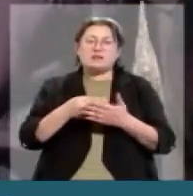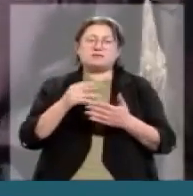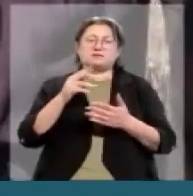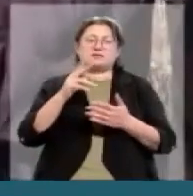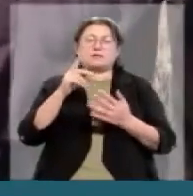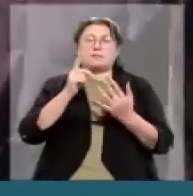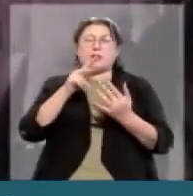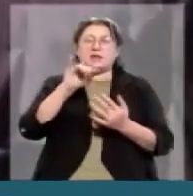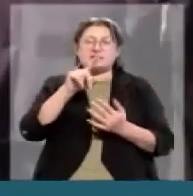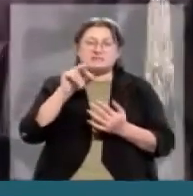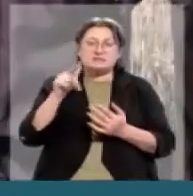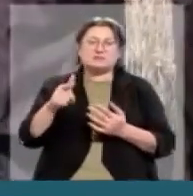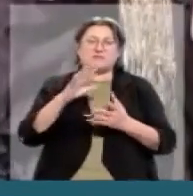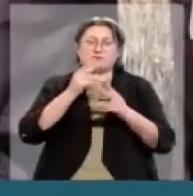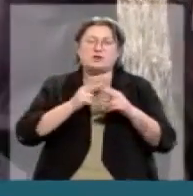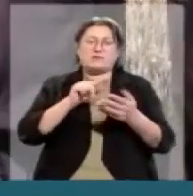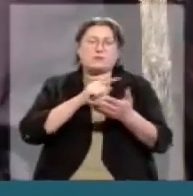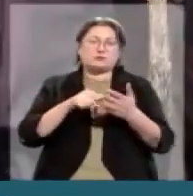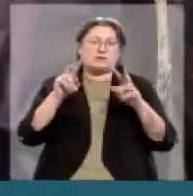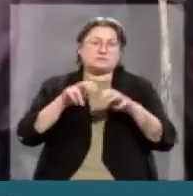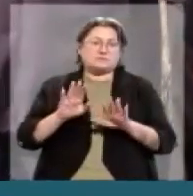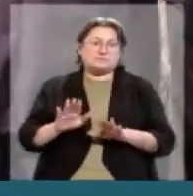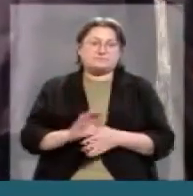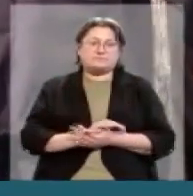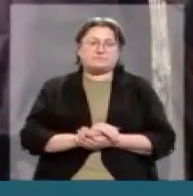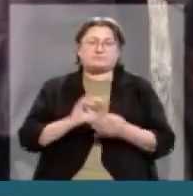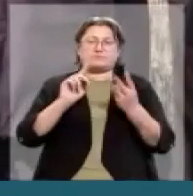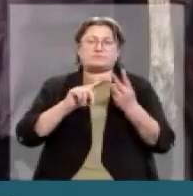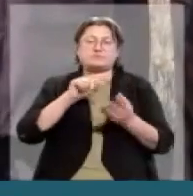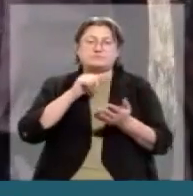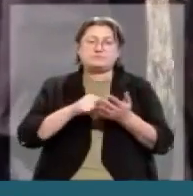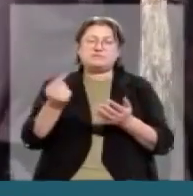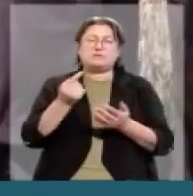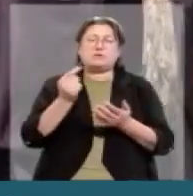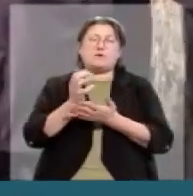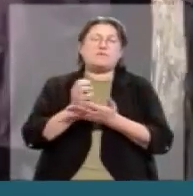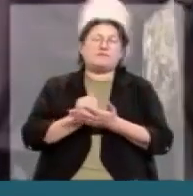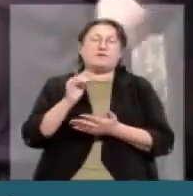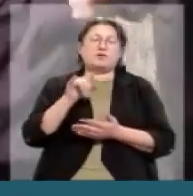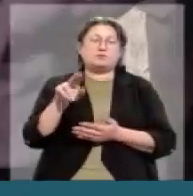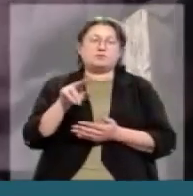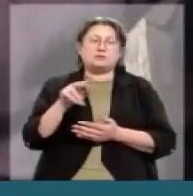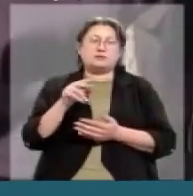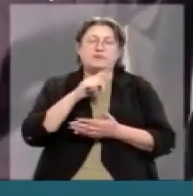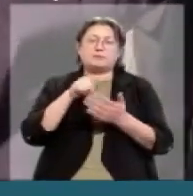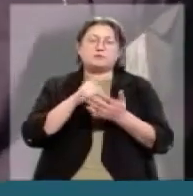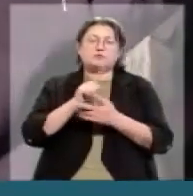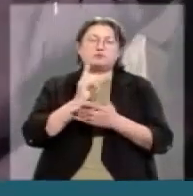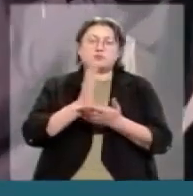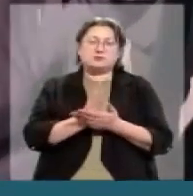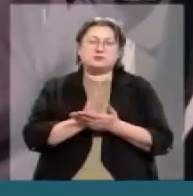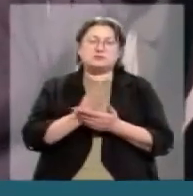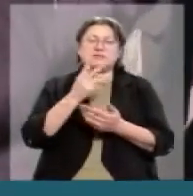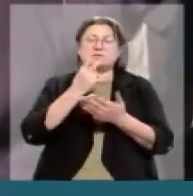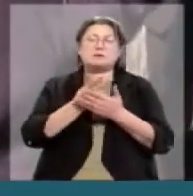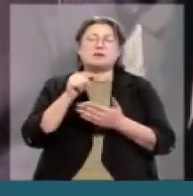не будете успевать, также и по продкорпорации. Третий вопрос, семенной фонд. Вопросы тоже есть, несмотря что,